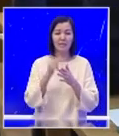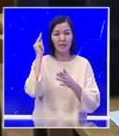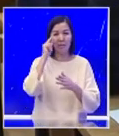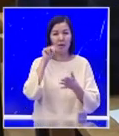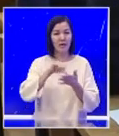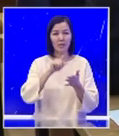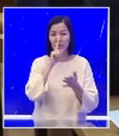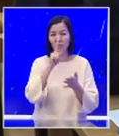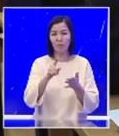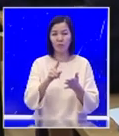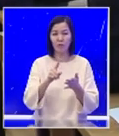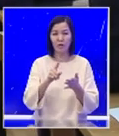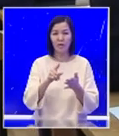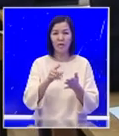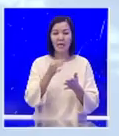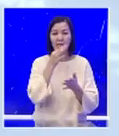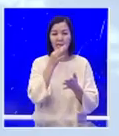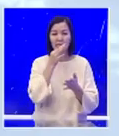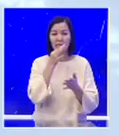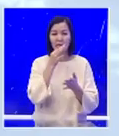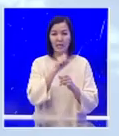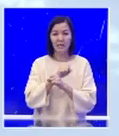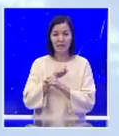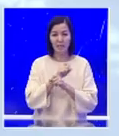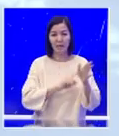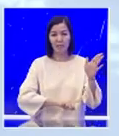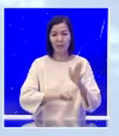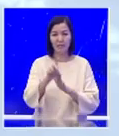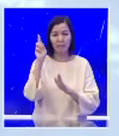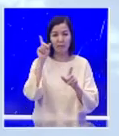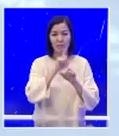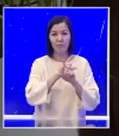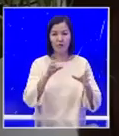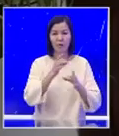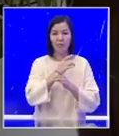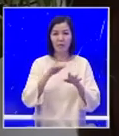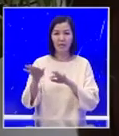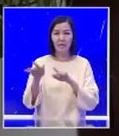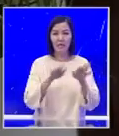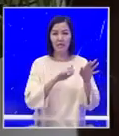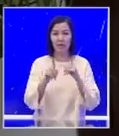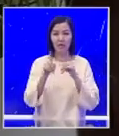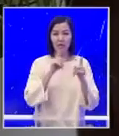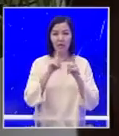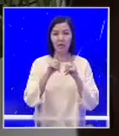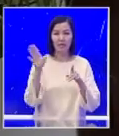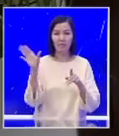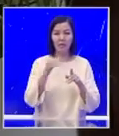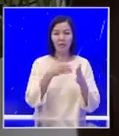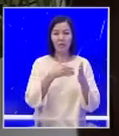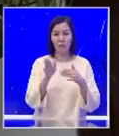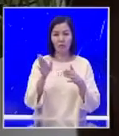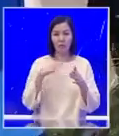қауіпіне байланысты мерзімінен бұрын демалысқа шығады. Бұған дейін бұл білім ошақтарында мерекелік іс-шаралар мен жиындар қысқартылған